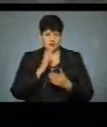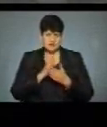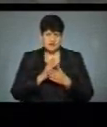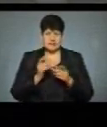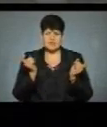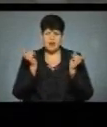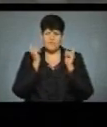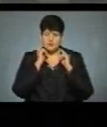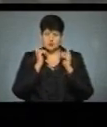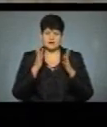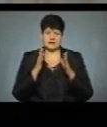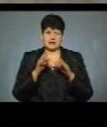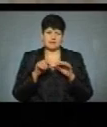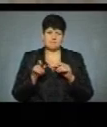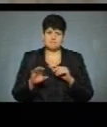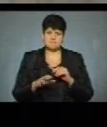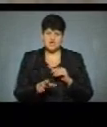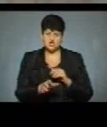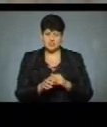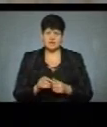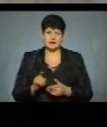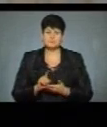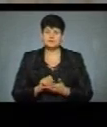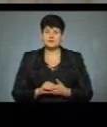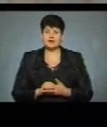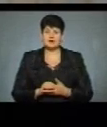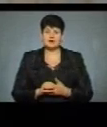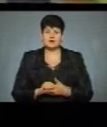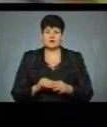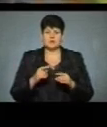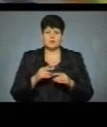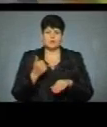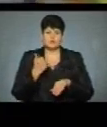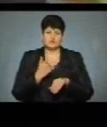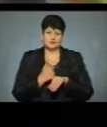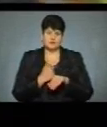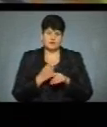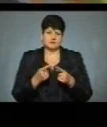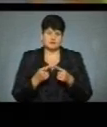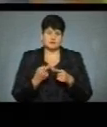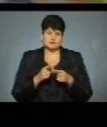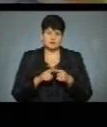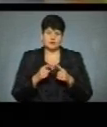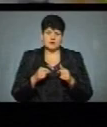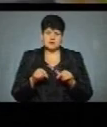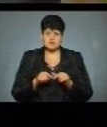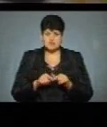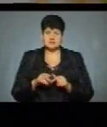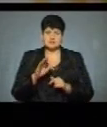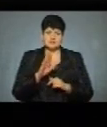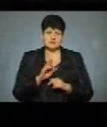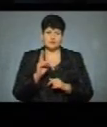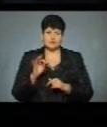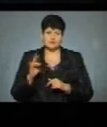наушники, мишки до комп'ютерів. За словами організатора заходу, голови громадської організації «Схід і Захід єдині назавжди» Василя